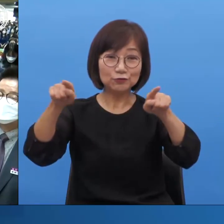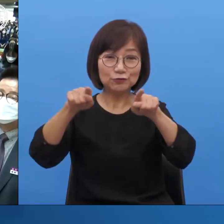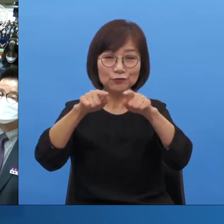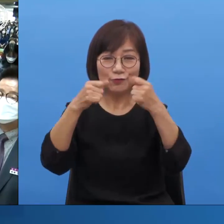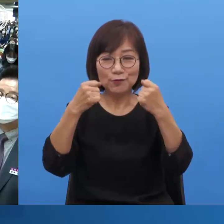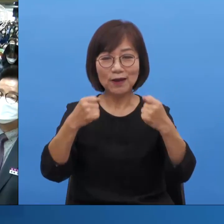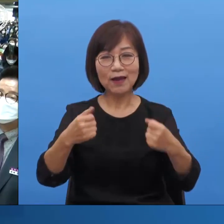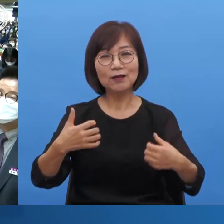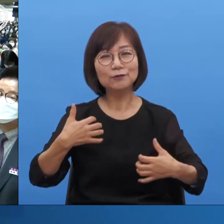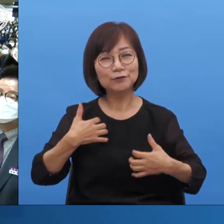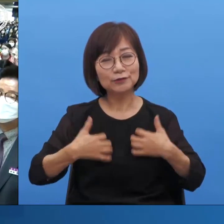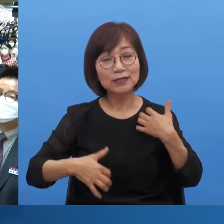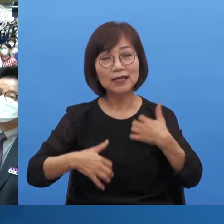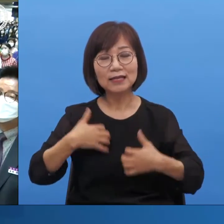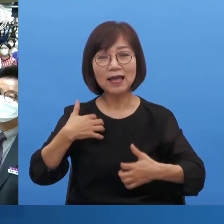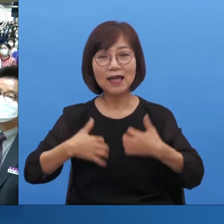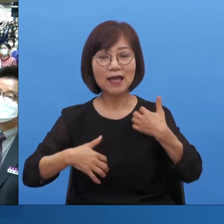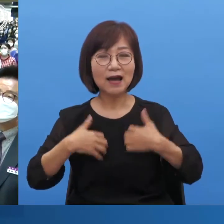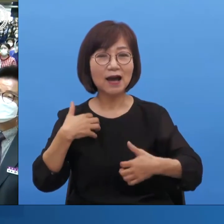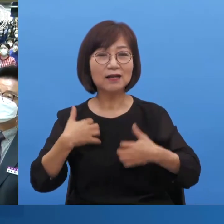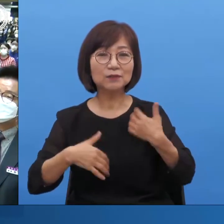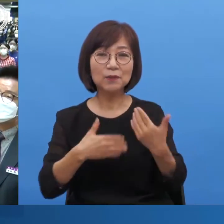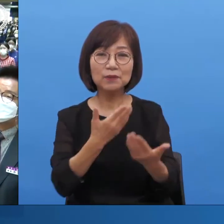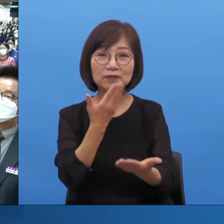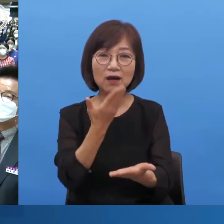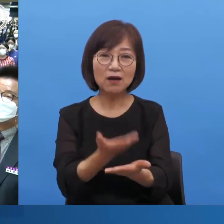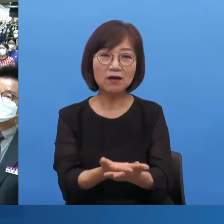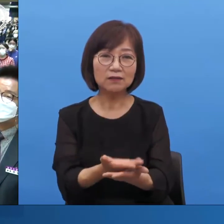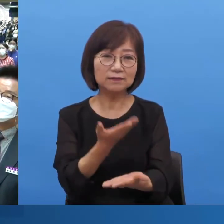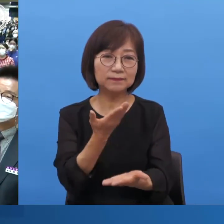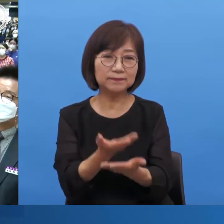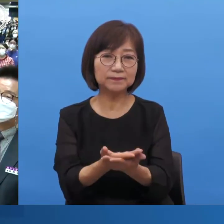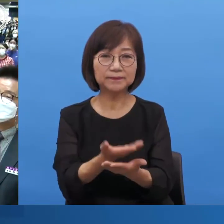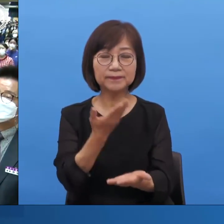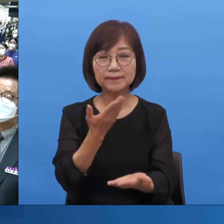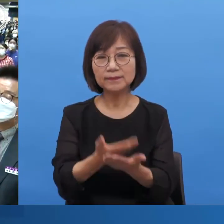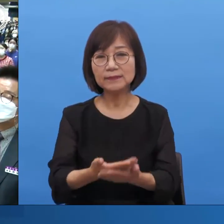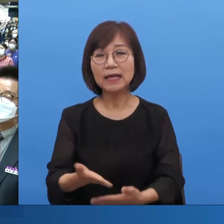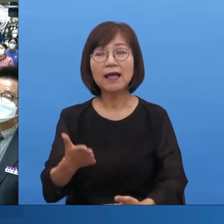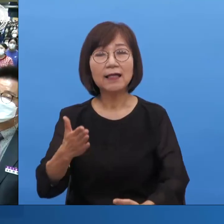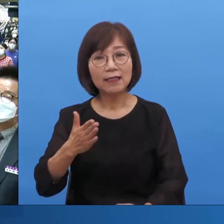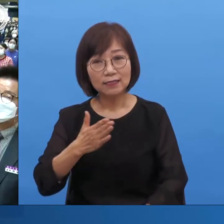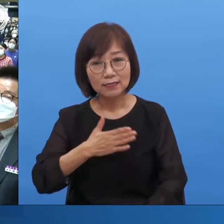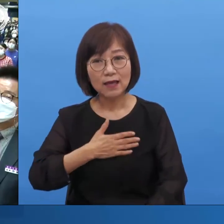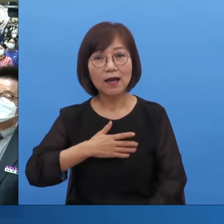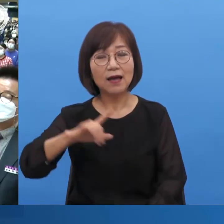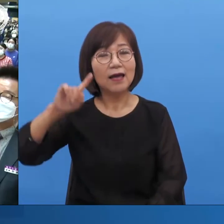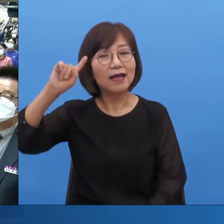임마누엘 누리게 하소서